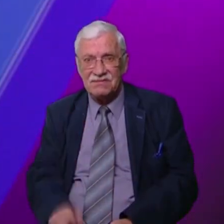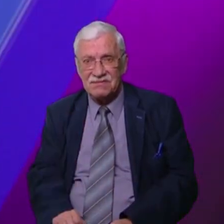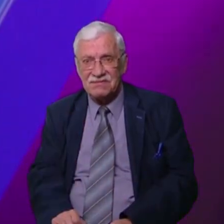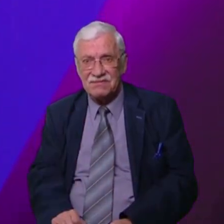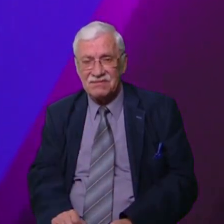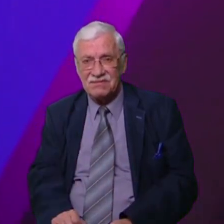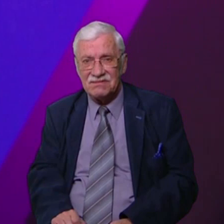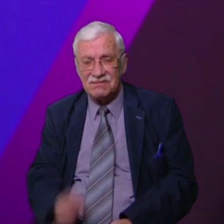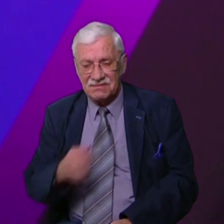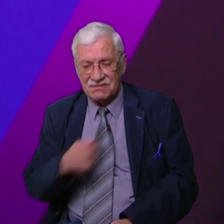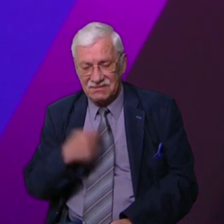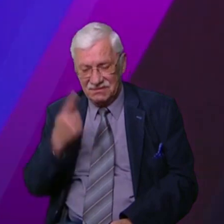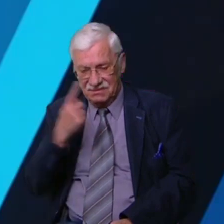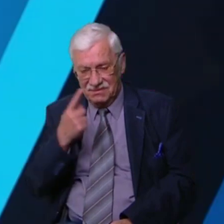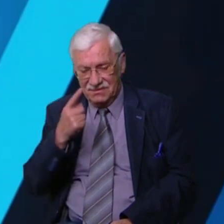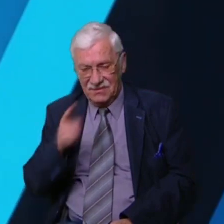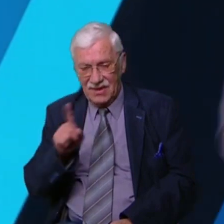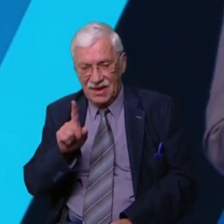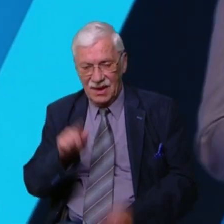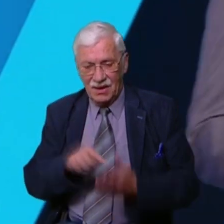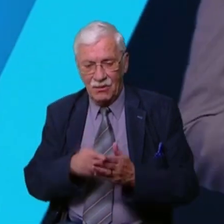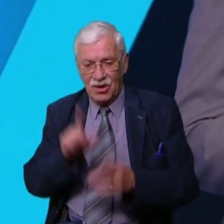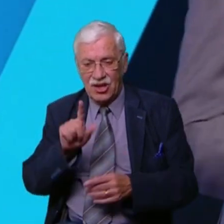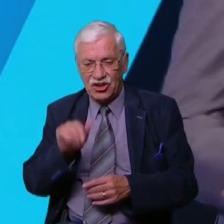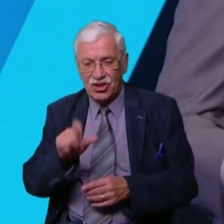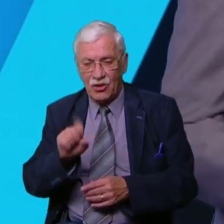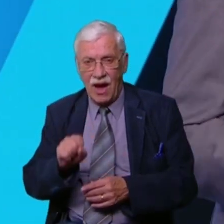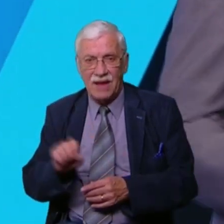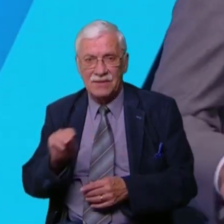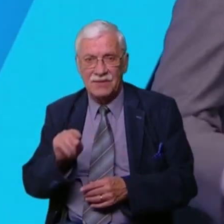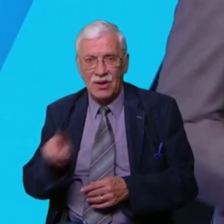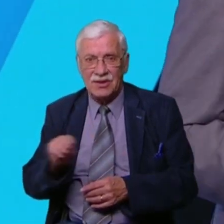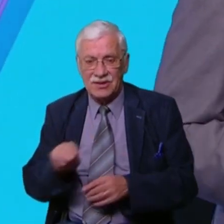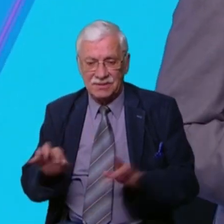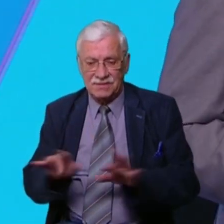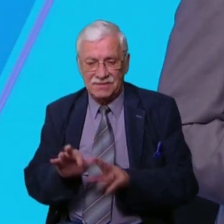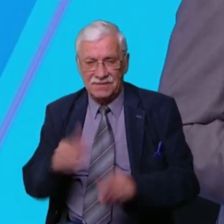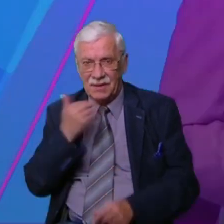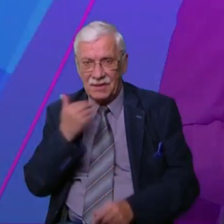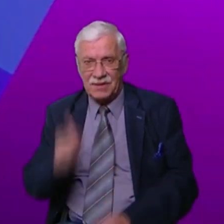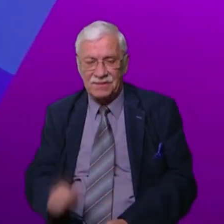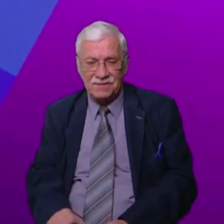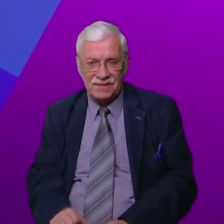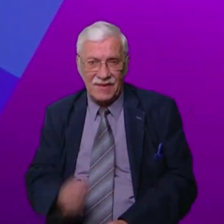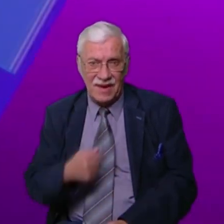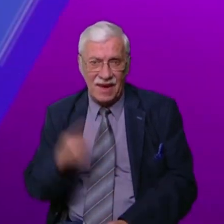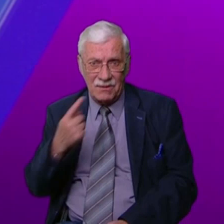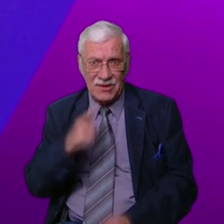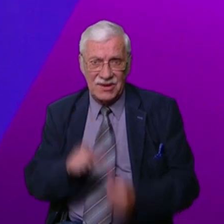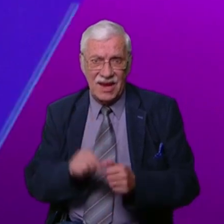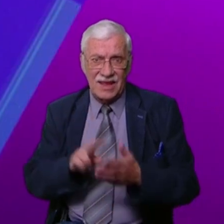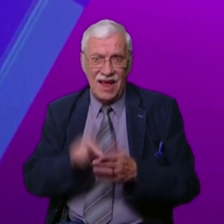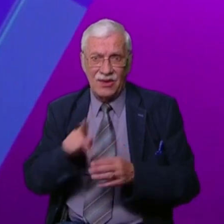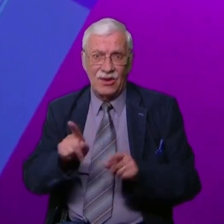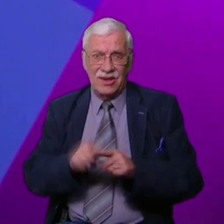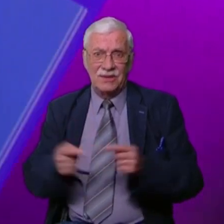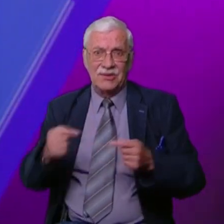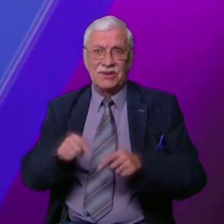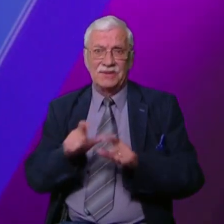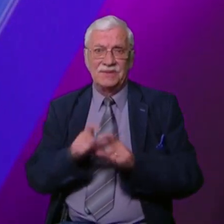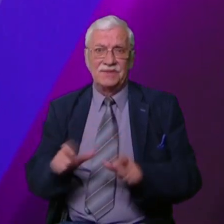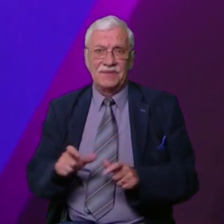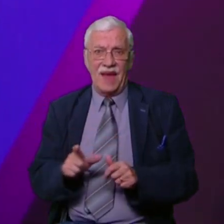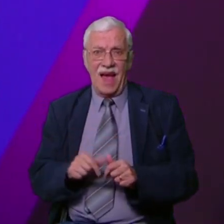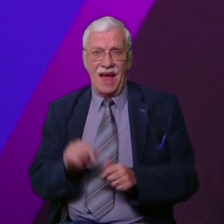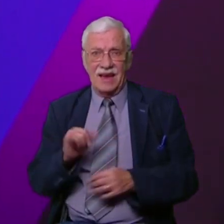Taki. Mi od razu przychodzi na myśl Piotr Żyła, tylko że on nie opanował jeszcze pianina. Ale myślę, że to na to też przyjdzie czas, ale